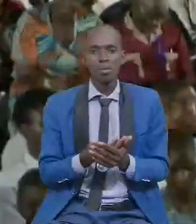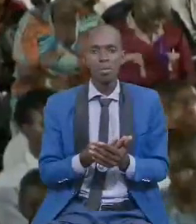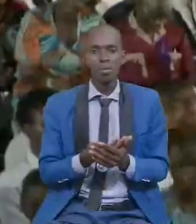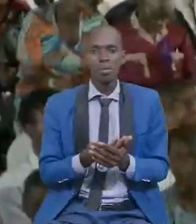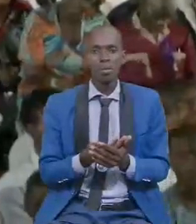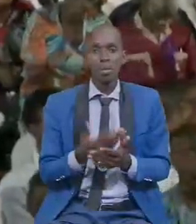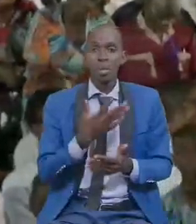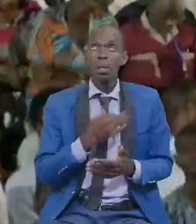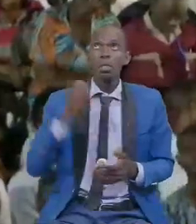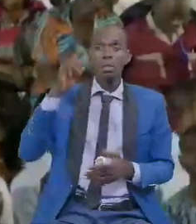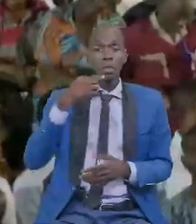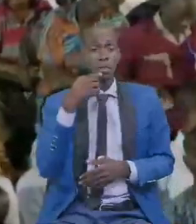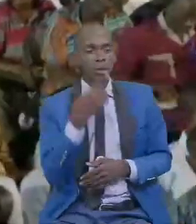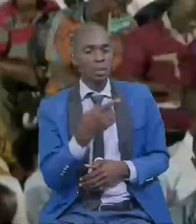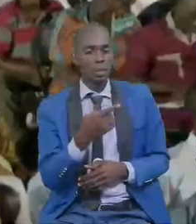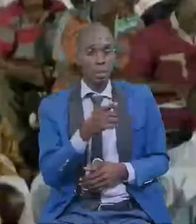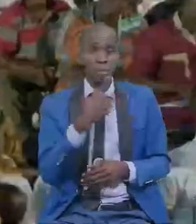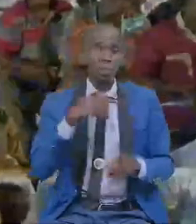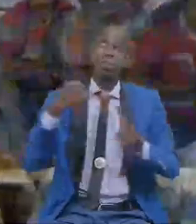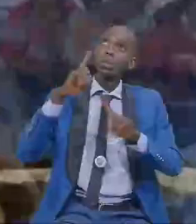Je dis maintenant, je suis prêt.